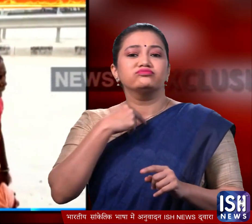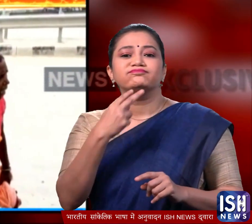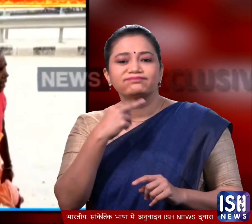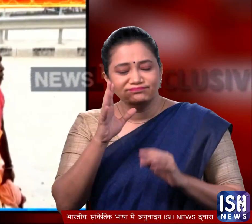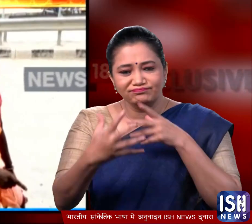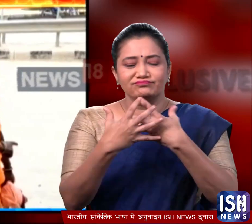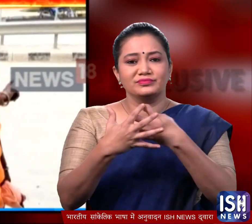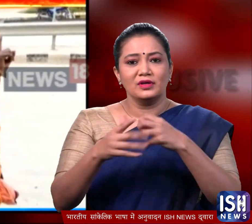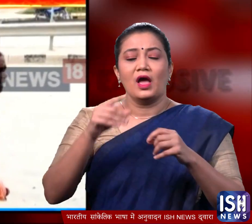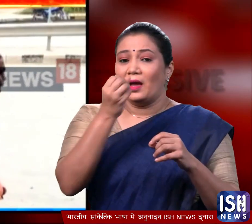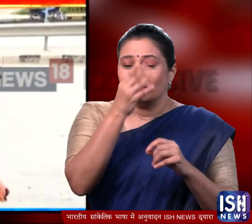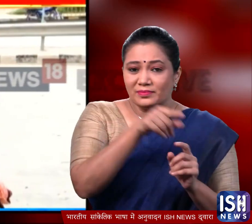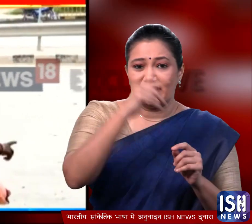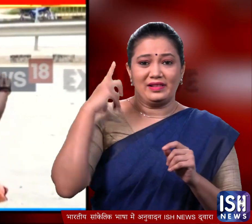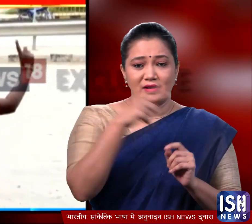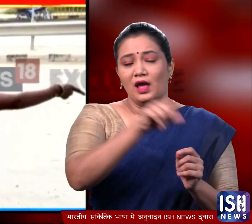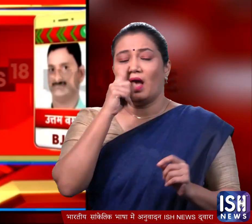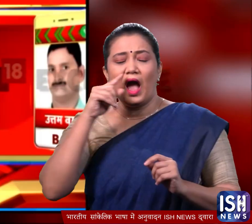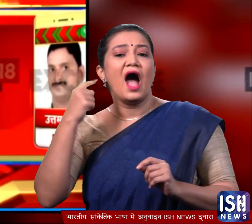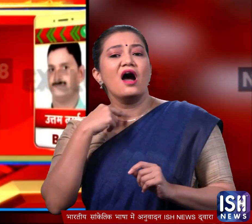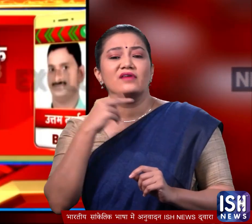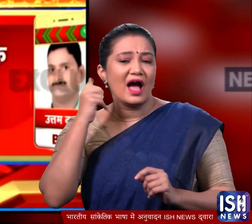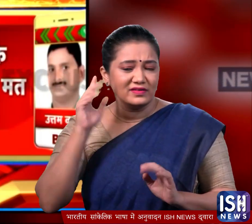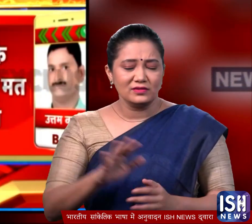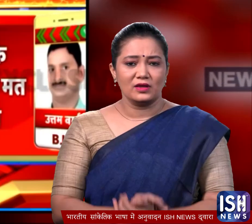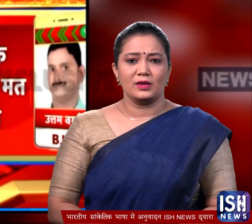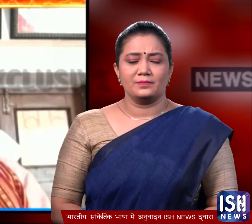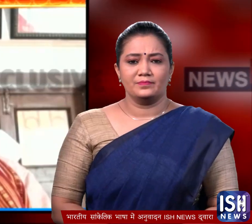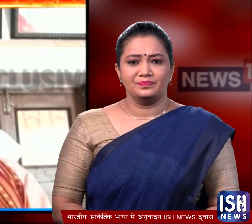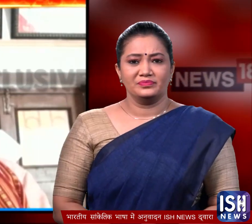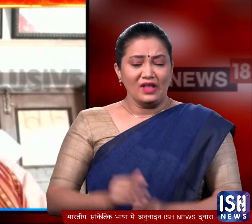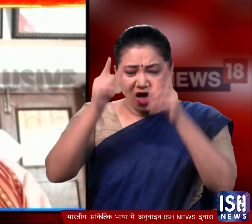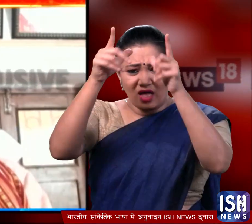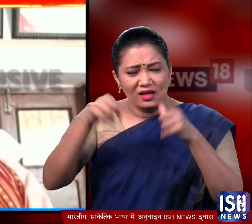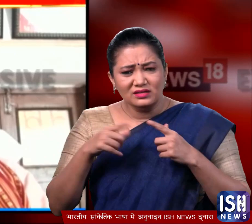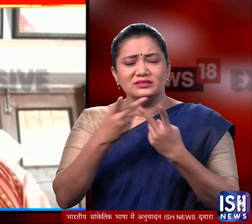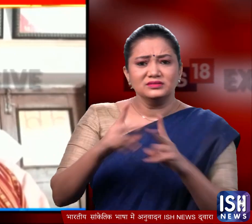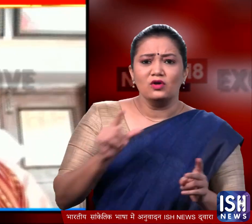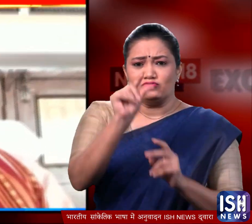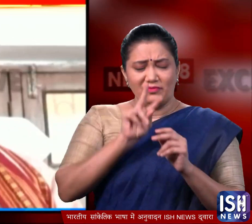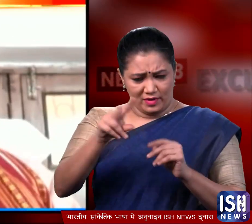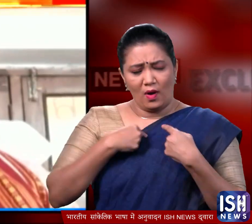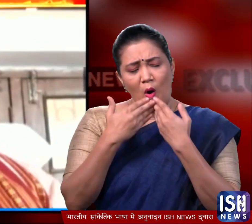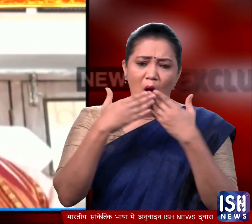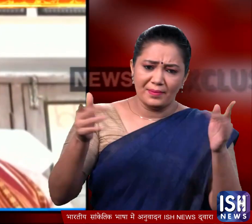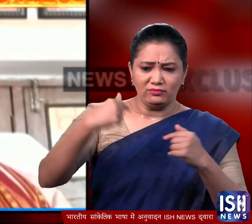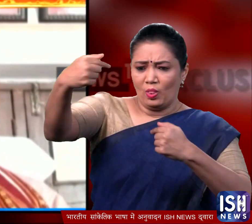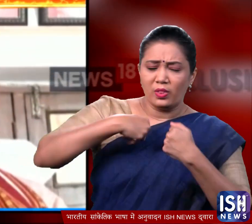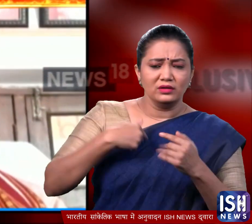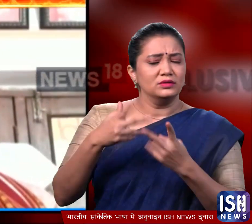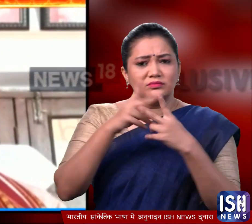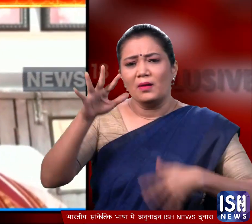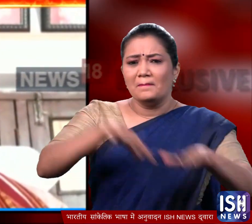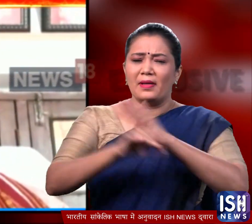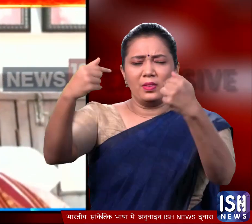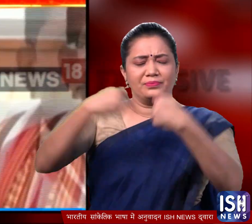आया जिसमें महिला और बीजेपी नेता की आवाज सुनाई दी। पैसा न दे। ठगी का आरोप लगने के बाद उत्तम वर्मा सामने आया और इसे अपने